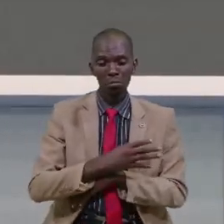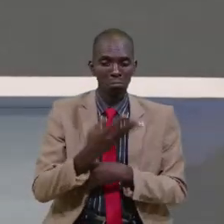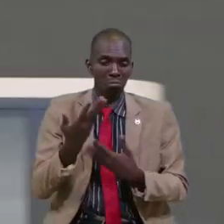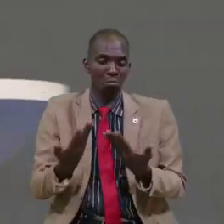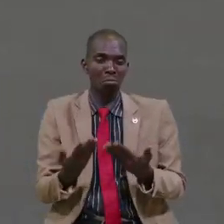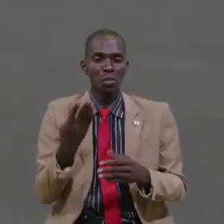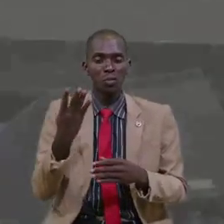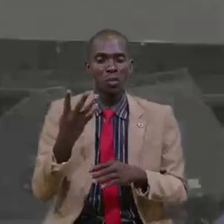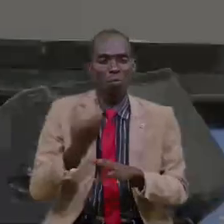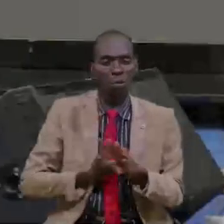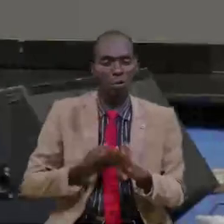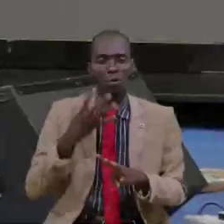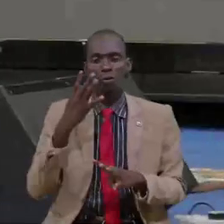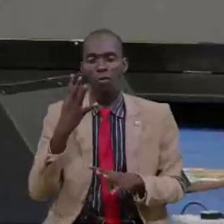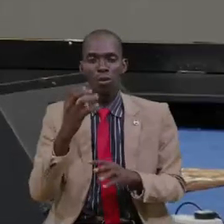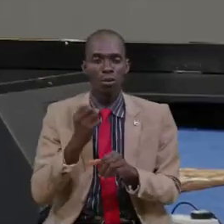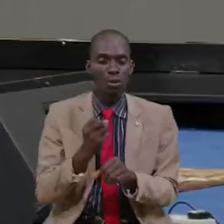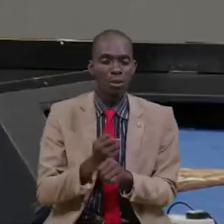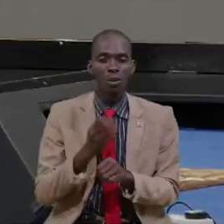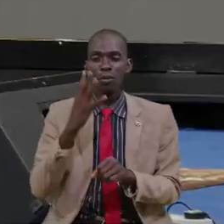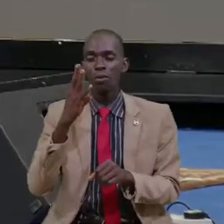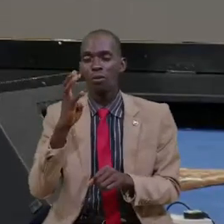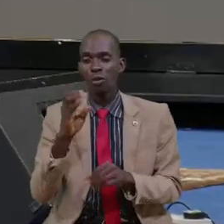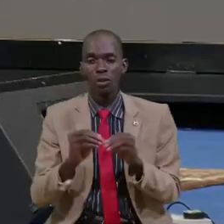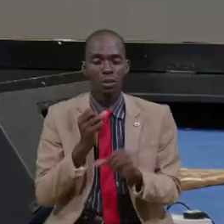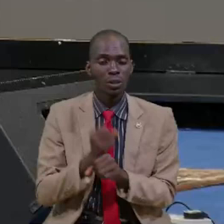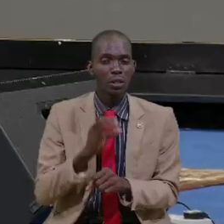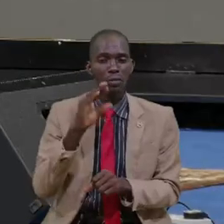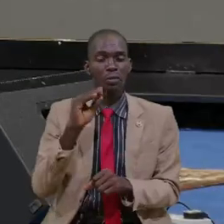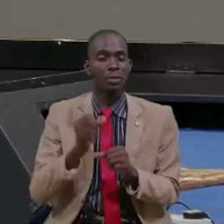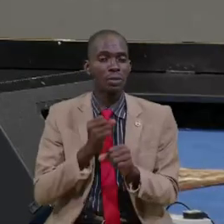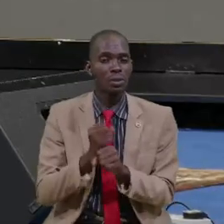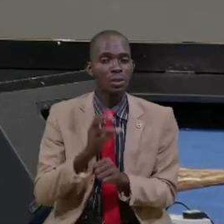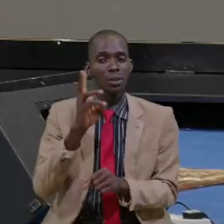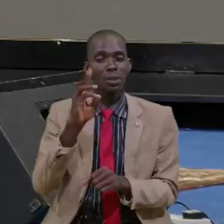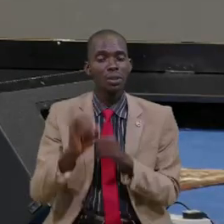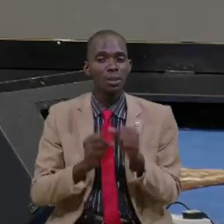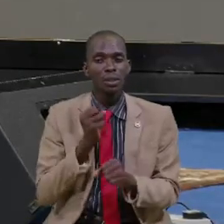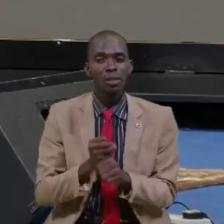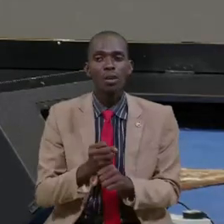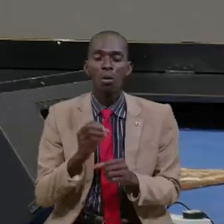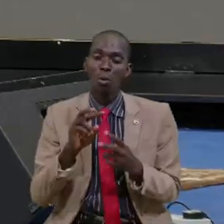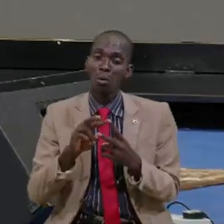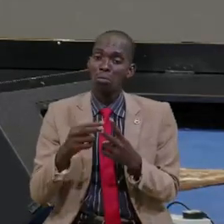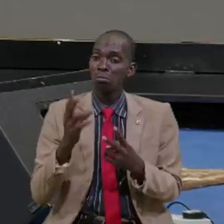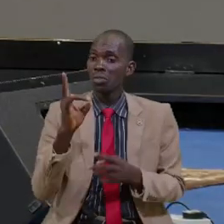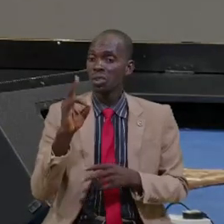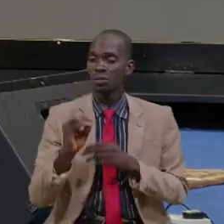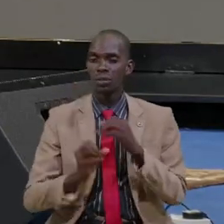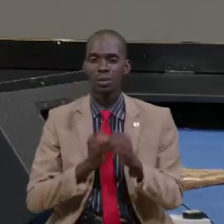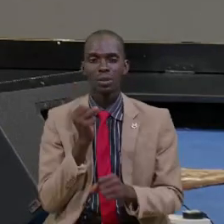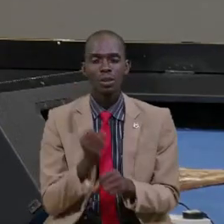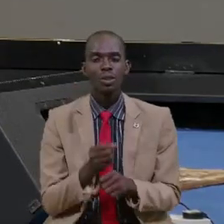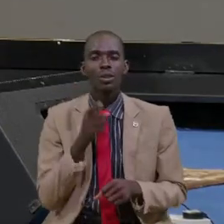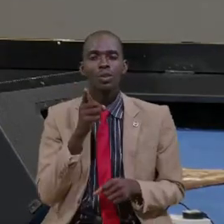mois, 4 années ou 40 ans, ou 50 ans, ou même 60 ans, ou même 70